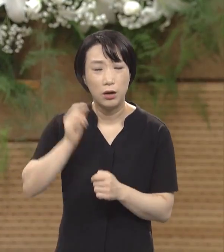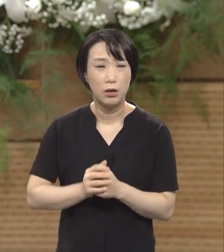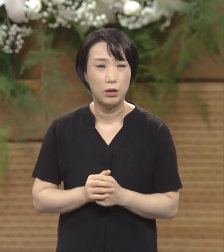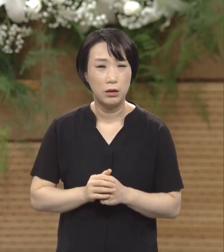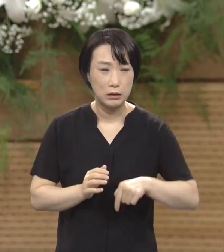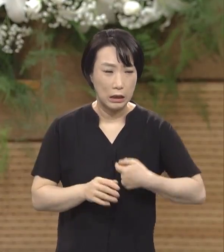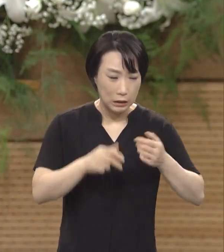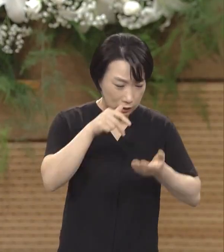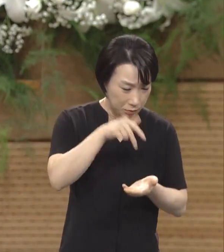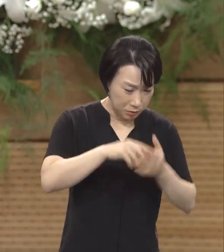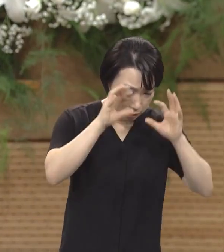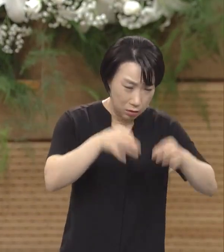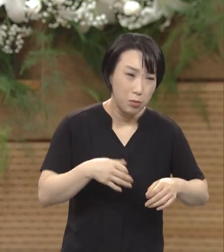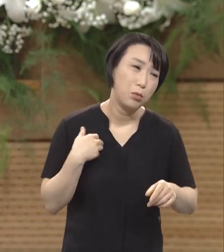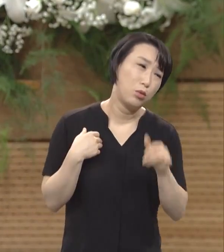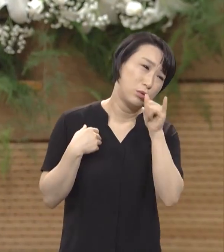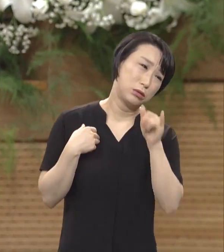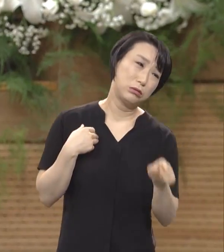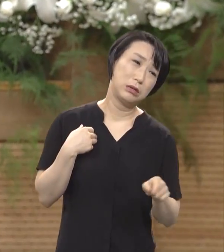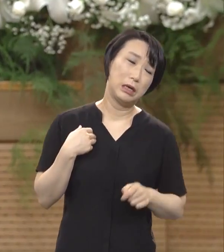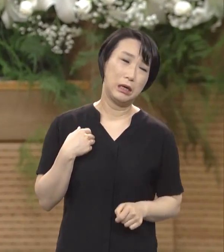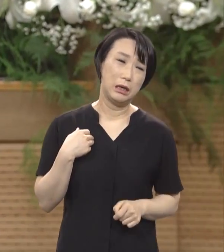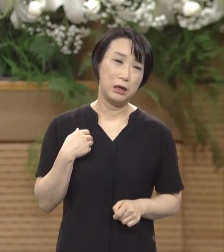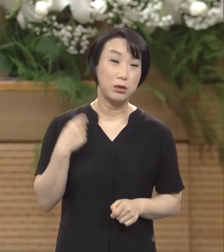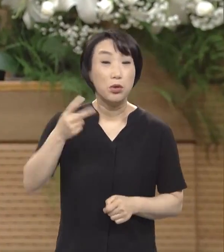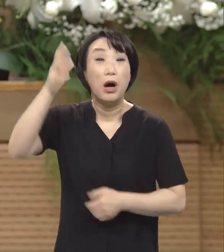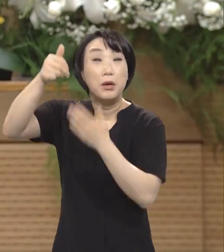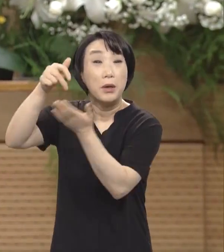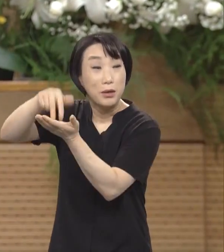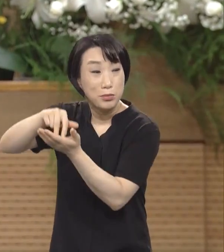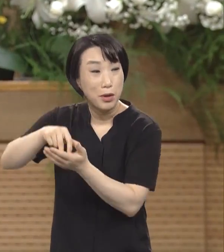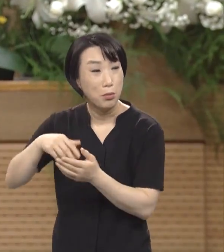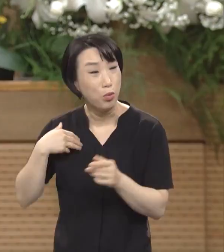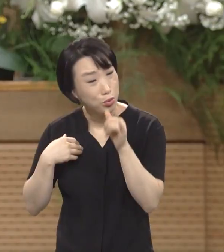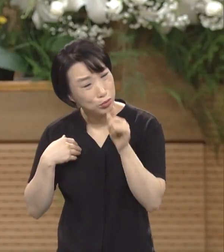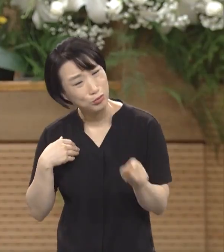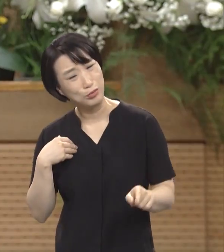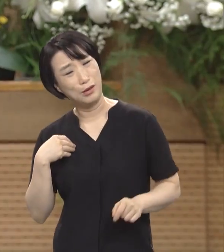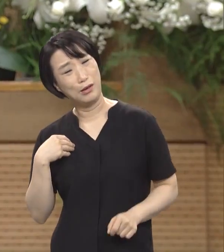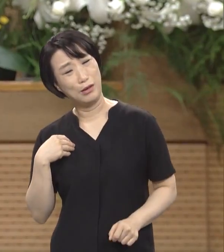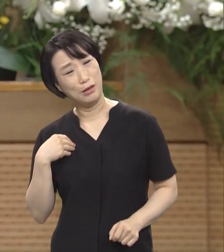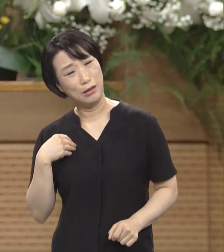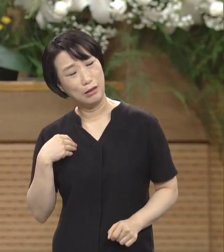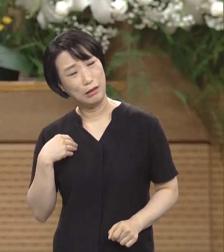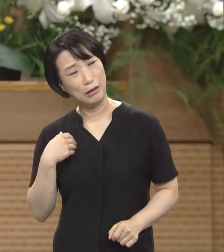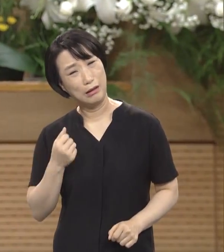자기 사정도 모르고 하나님 사정도 전혀 모르는 사람이구나.